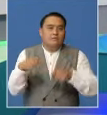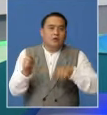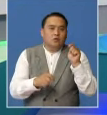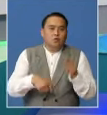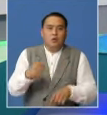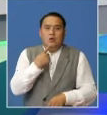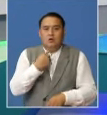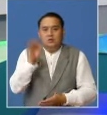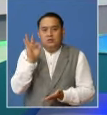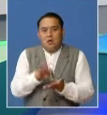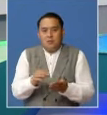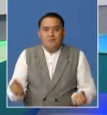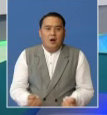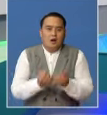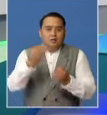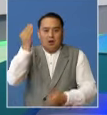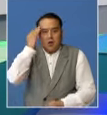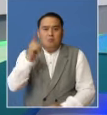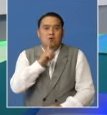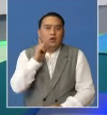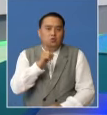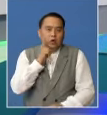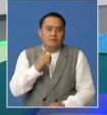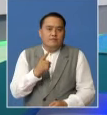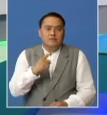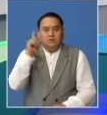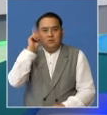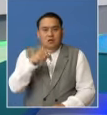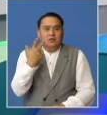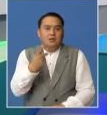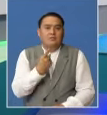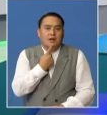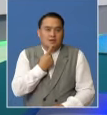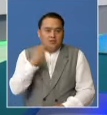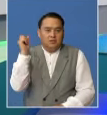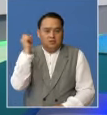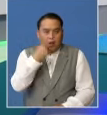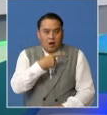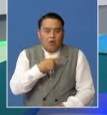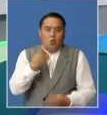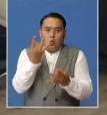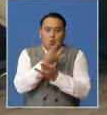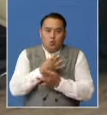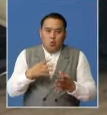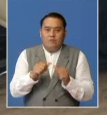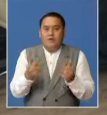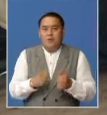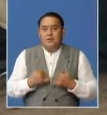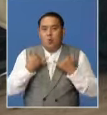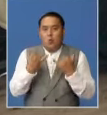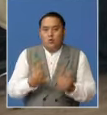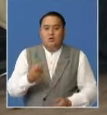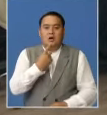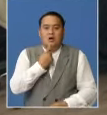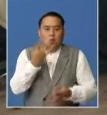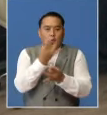языков. Цель мероприятия – поддержка талантливой молодежи, владеющей 3 языками, воспитание языковой культуры, формирование уважения к